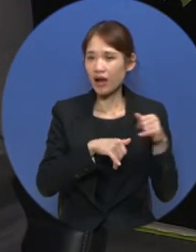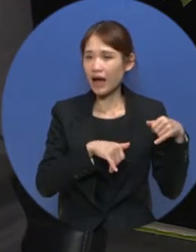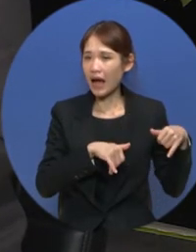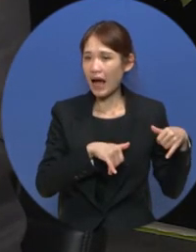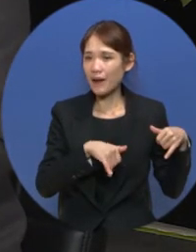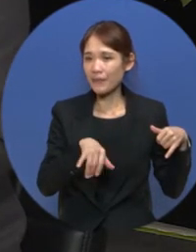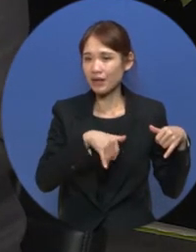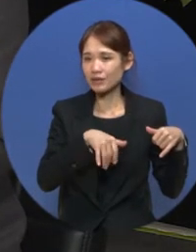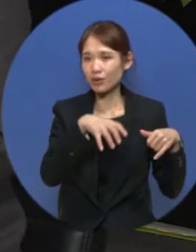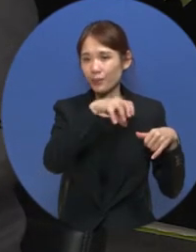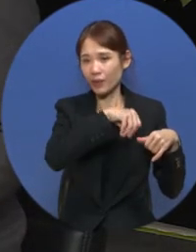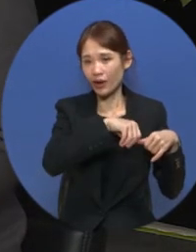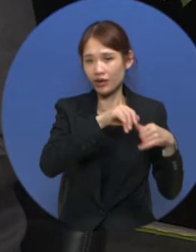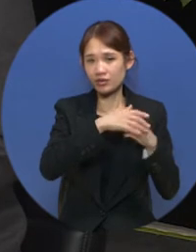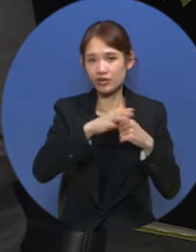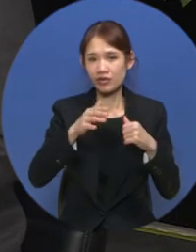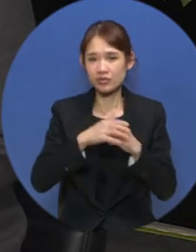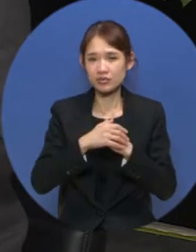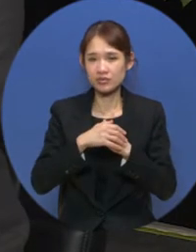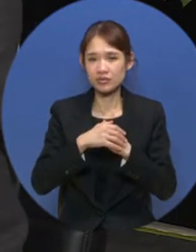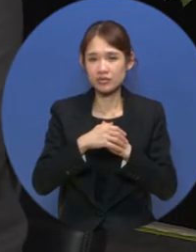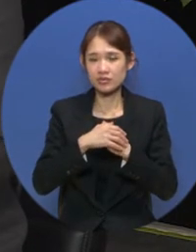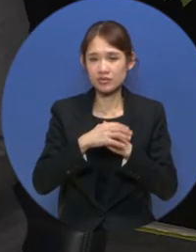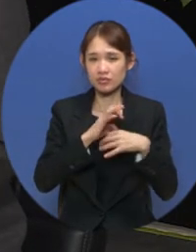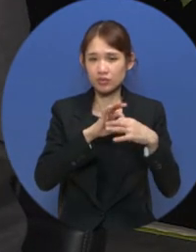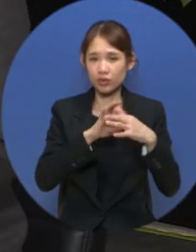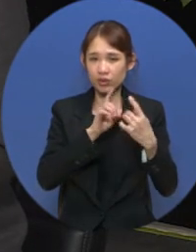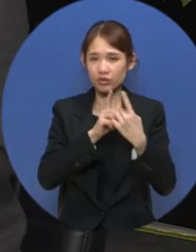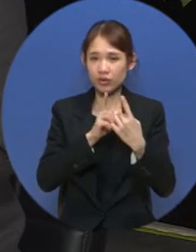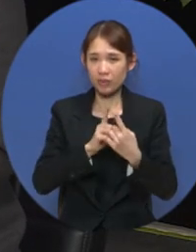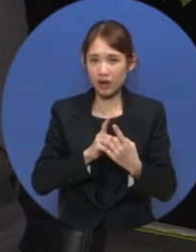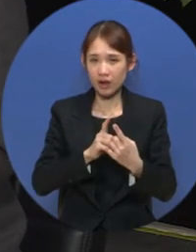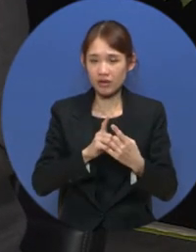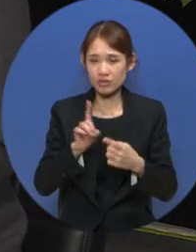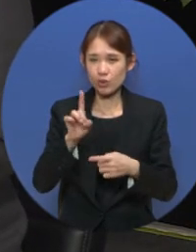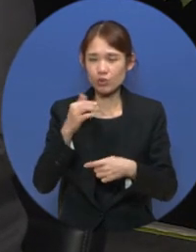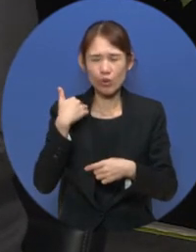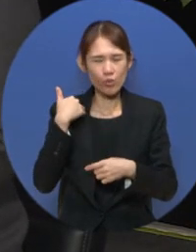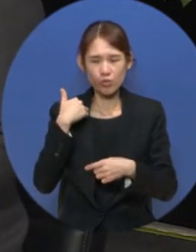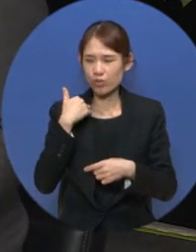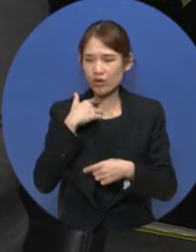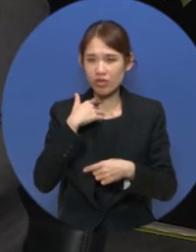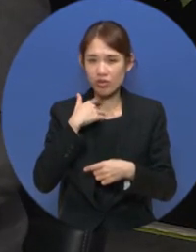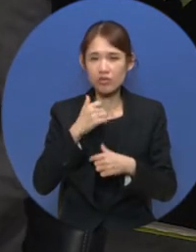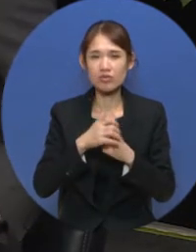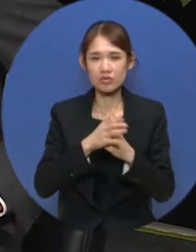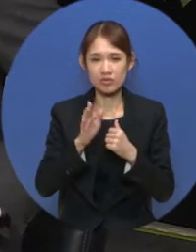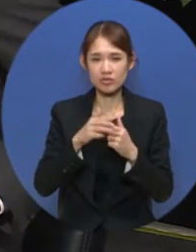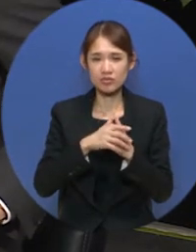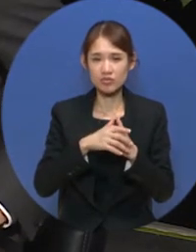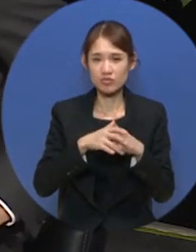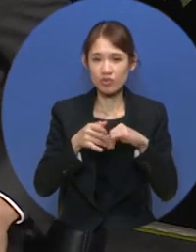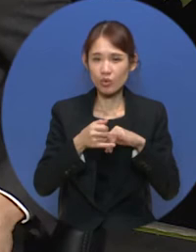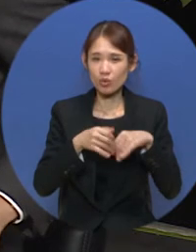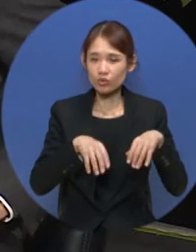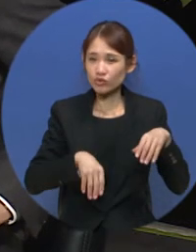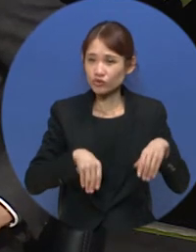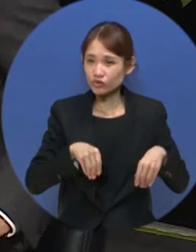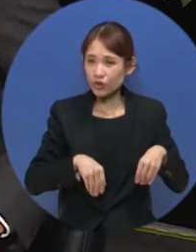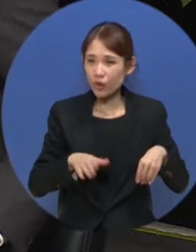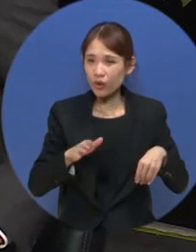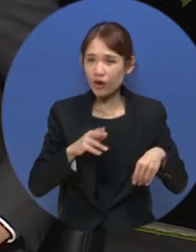가지고 다니시거든요. 이런 부분도 사실 저희가 만나 뵙기 전에는 전혀 몰랐던 부분들이에요. 아. 그래서 꼭